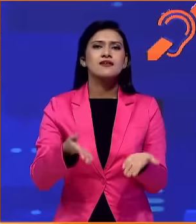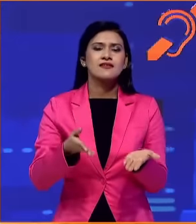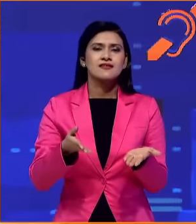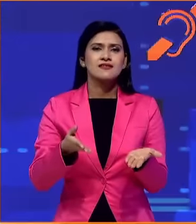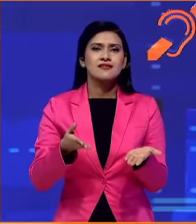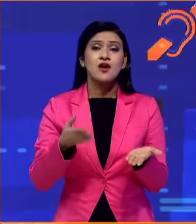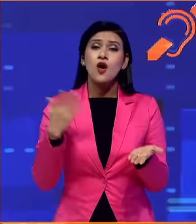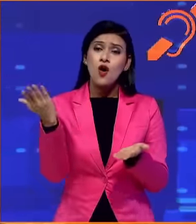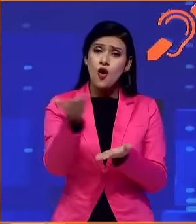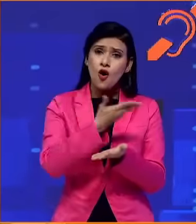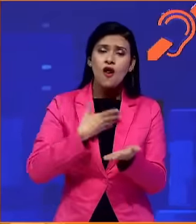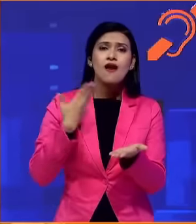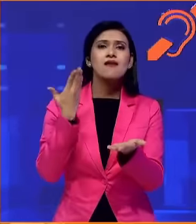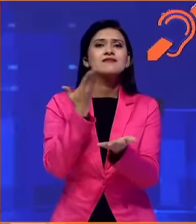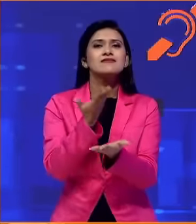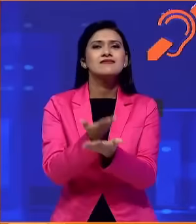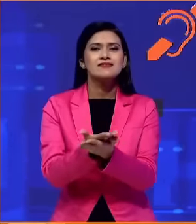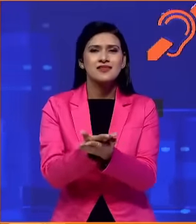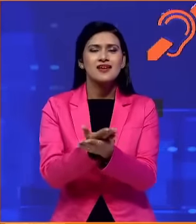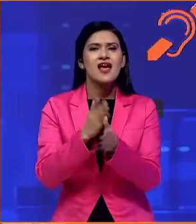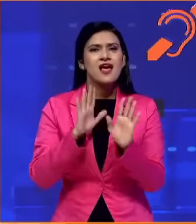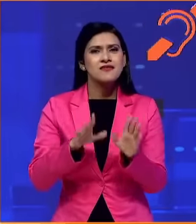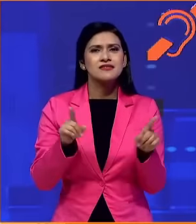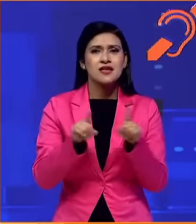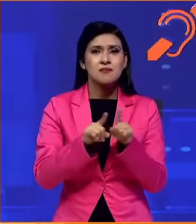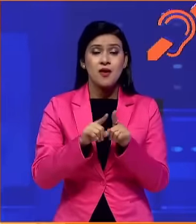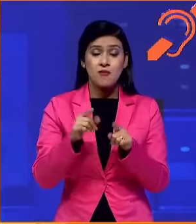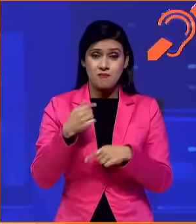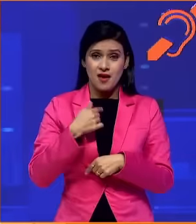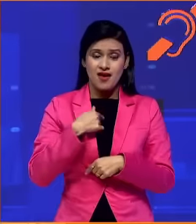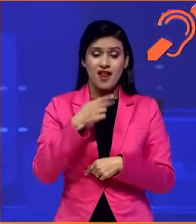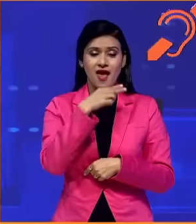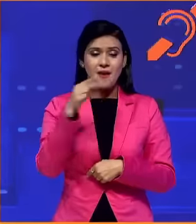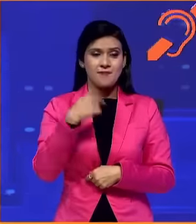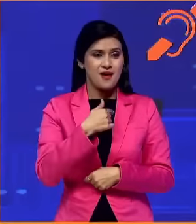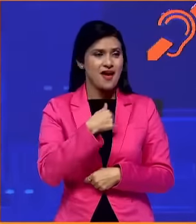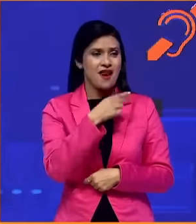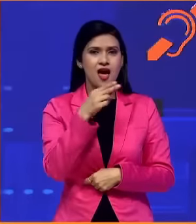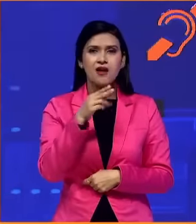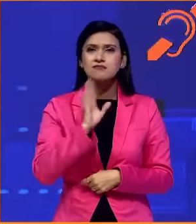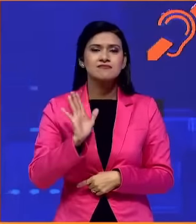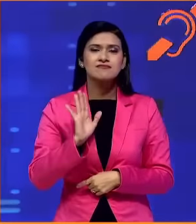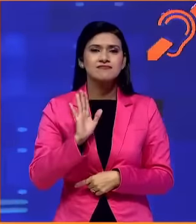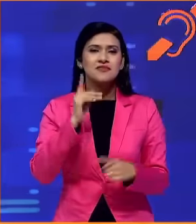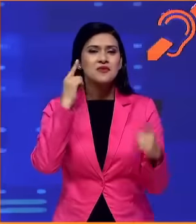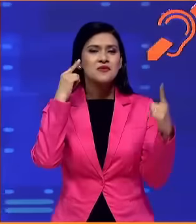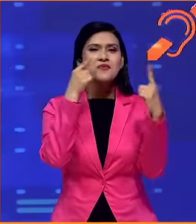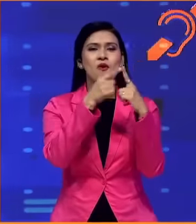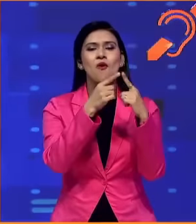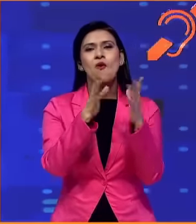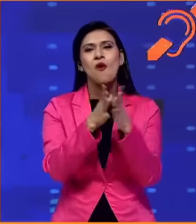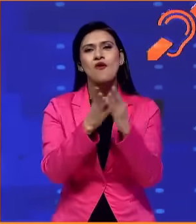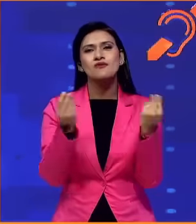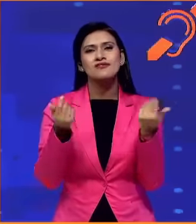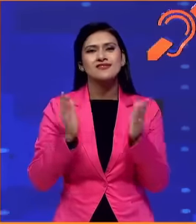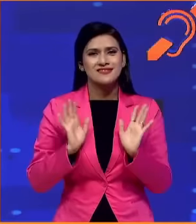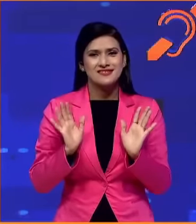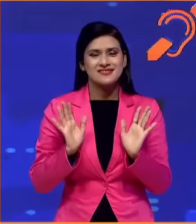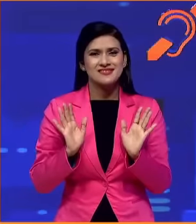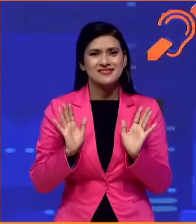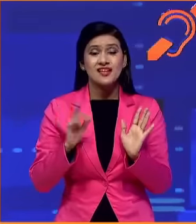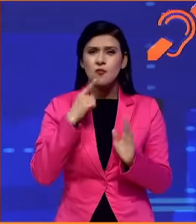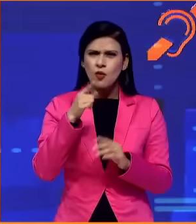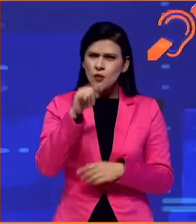इसमेंसभीकोभागीदारहोनाचाहिए।अगरहम वोटबटोरनेकेलिएराजनीतिकरतेहैं,तोहमअपने लक्ष्यसेभटकजातेहैं। तोक्याआपकोलगताहैकिइससेबीजेपीकोवोट